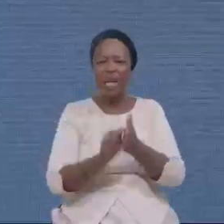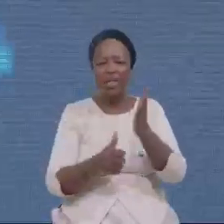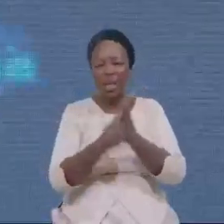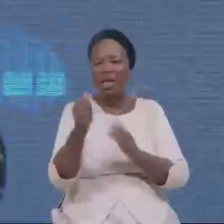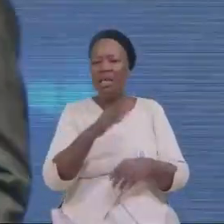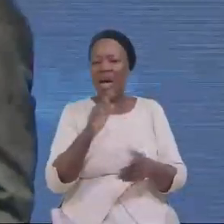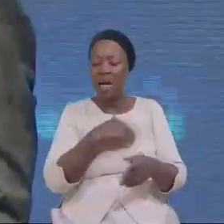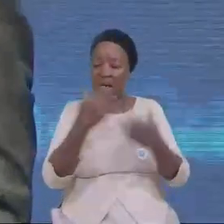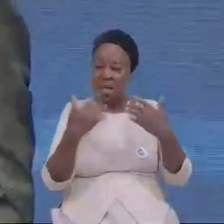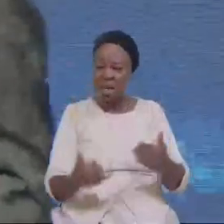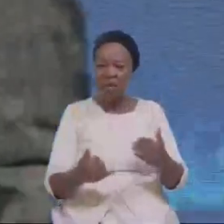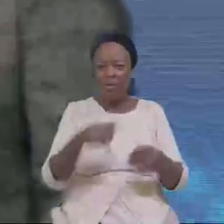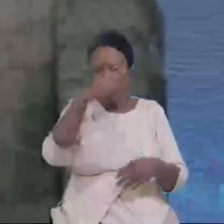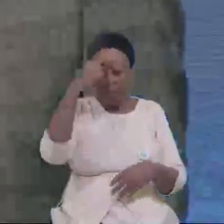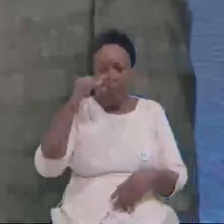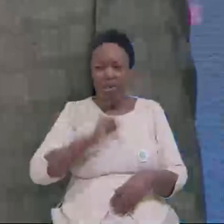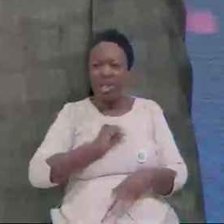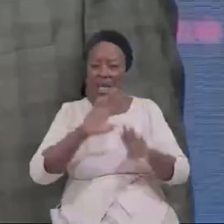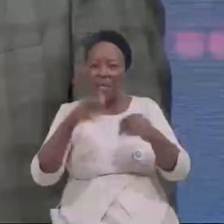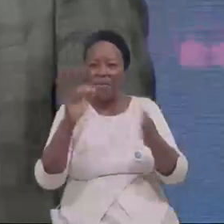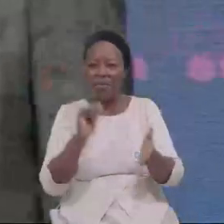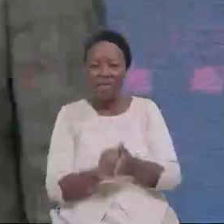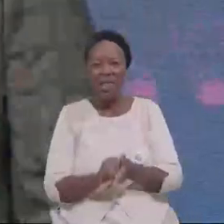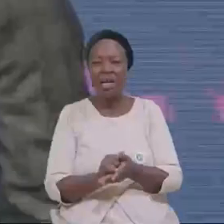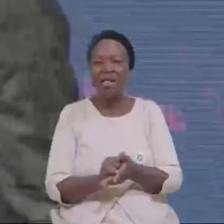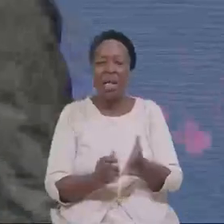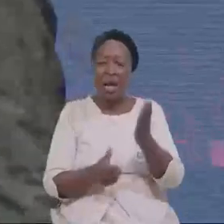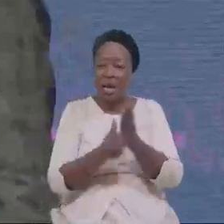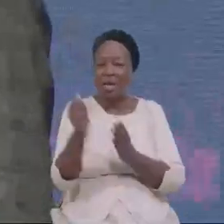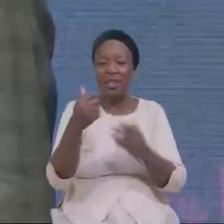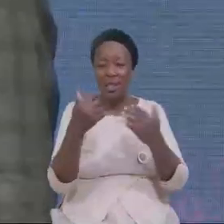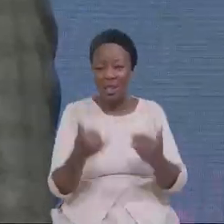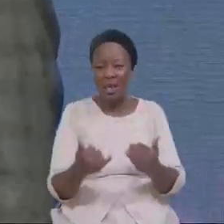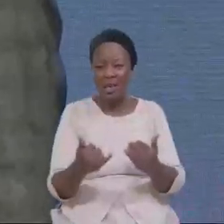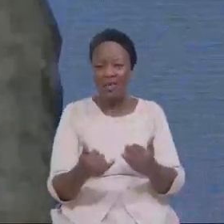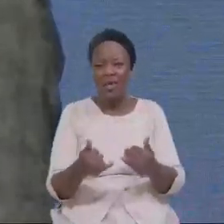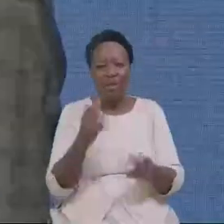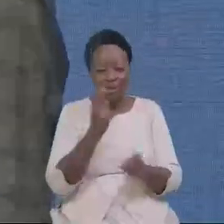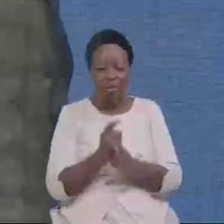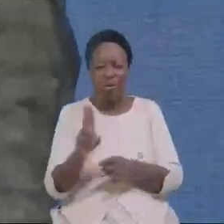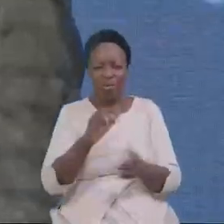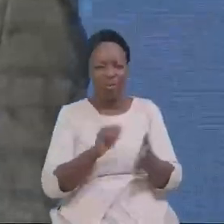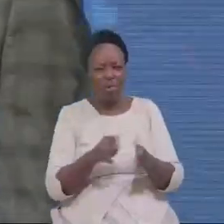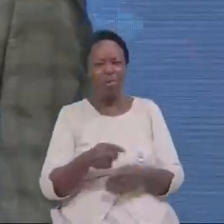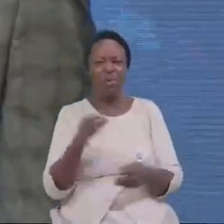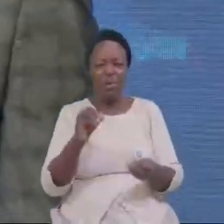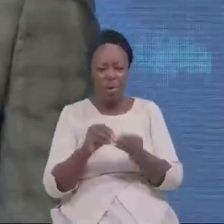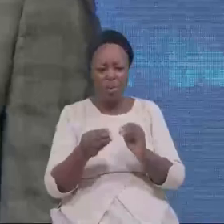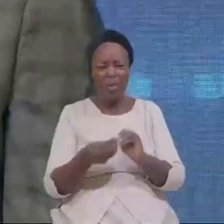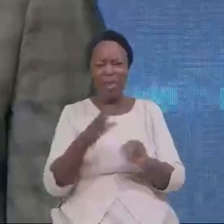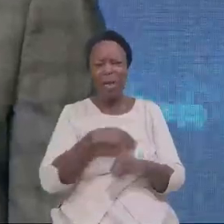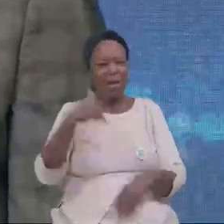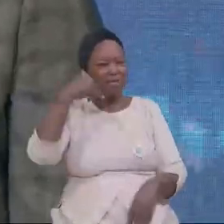carte. Parce que je vous ai donné cette carte. Tapez ce numéro seulement et téléphonez, envoyez